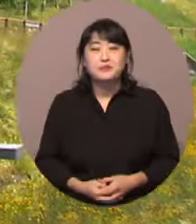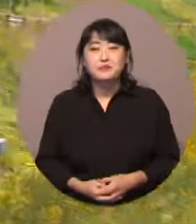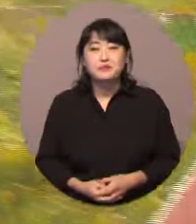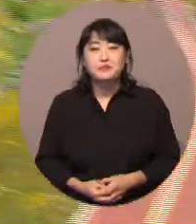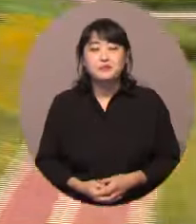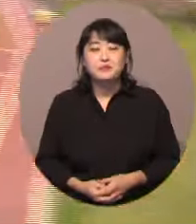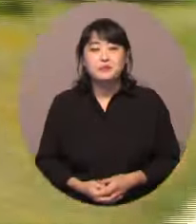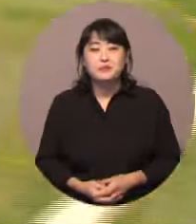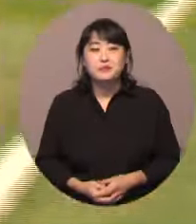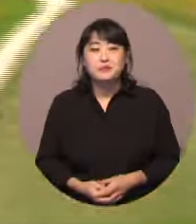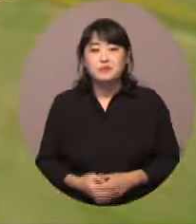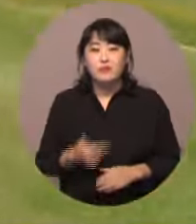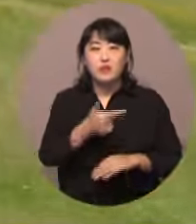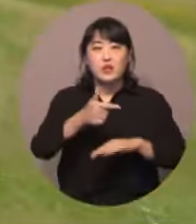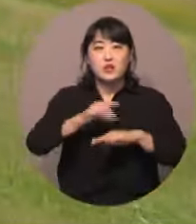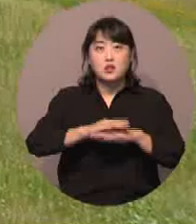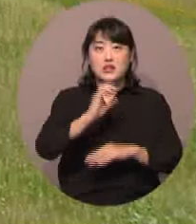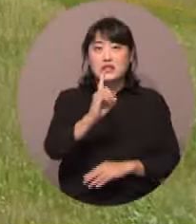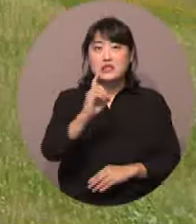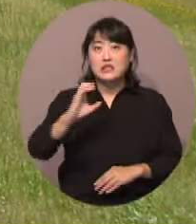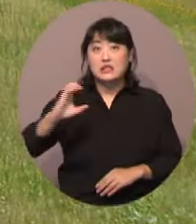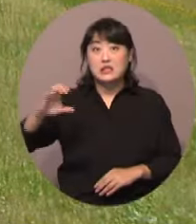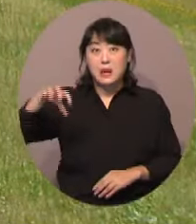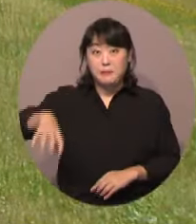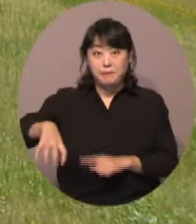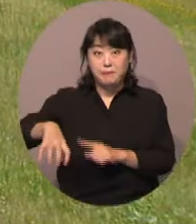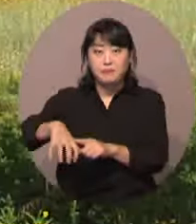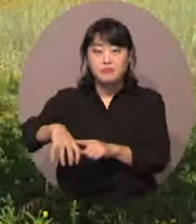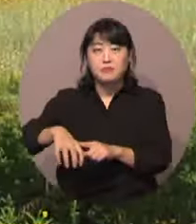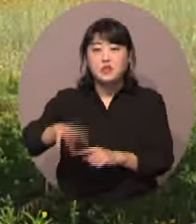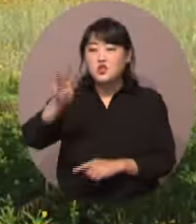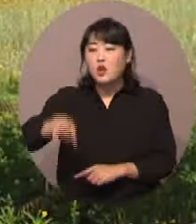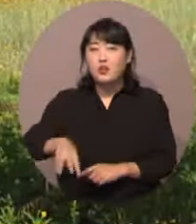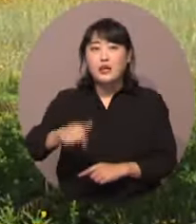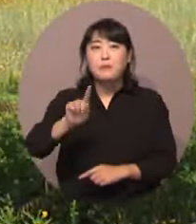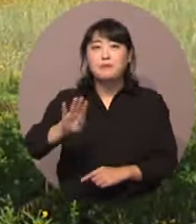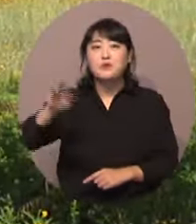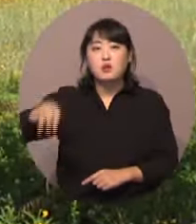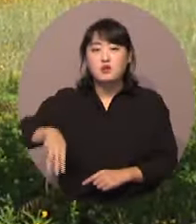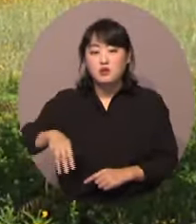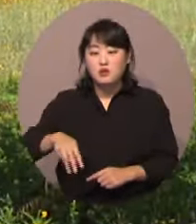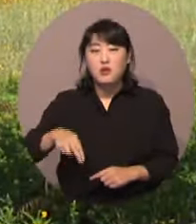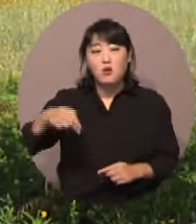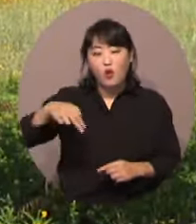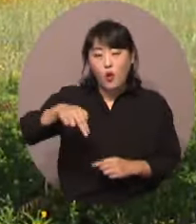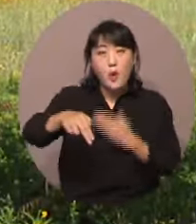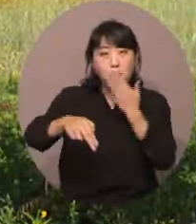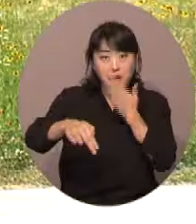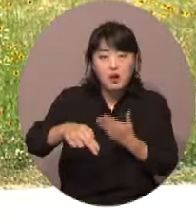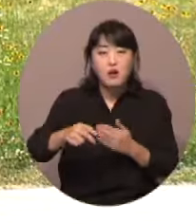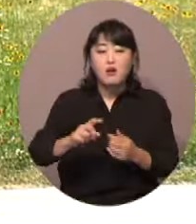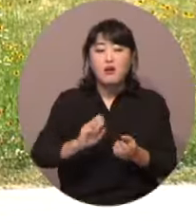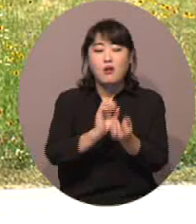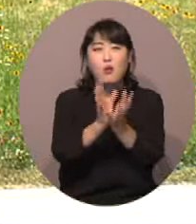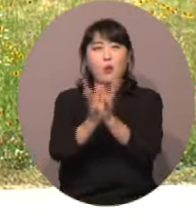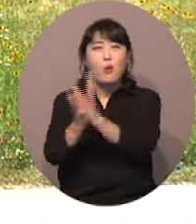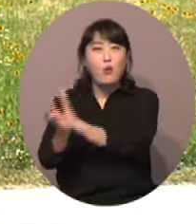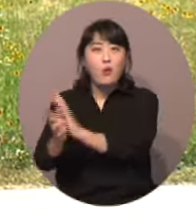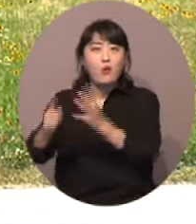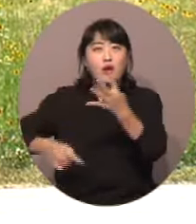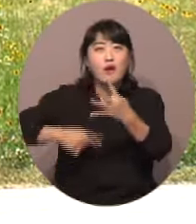취재했습니다 대전 컨벤션 센터 앞에 있는 갑천 둔치 산책로가 깔려 있고 계절마다 다양한 꽃이